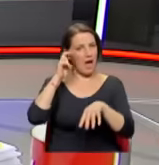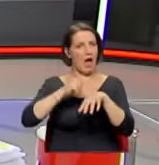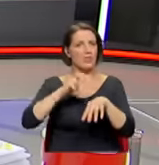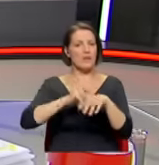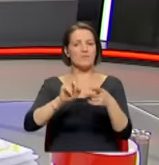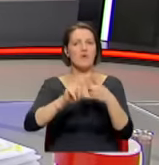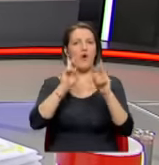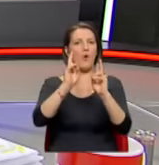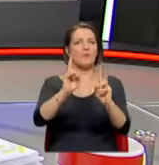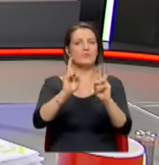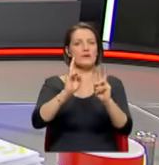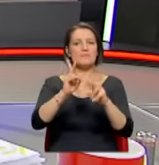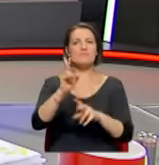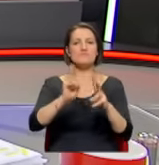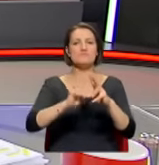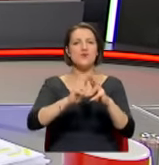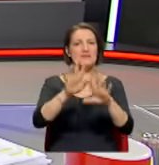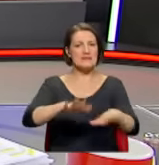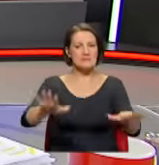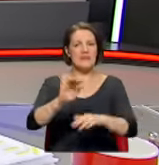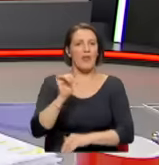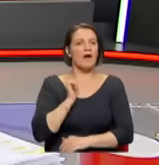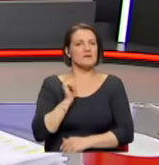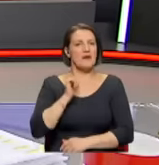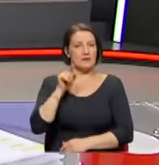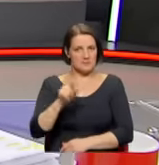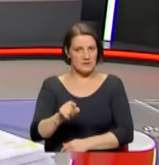hatırlatalım ve onların, polislerimizin, askerlerimizin,